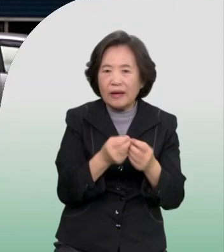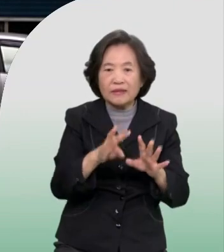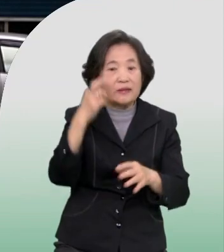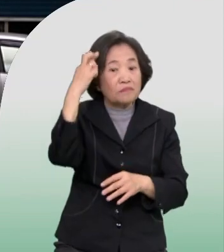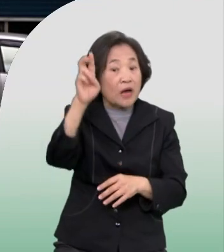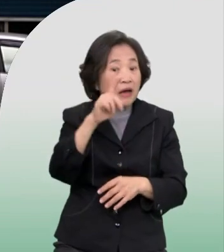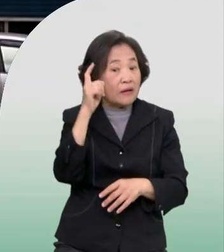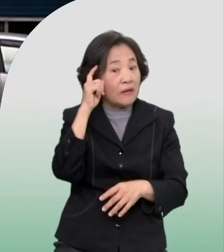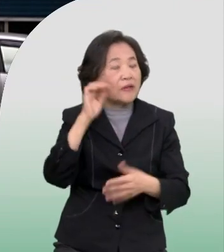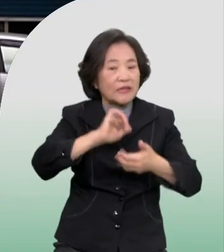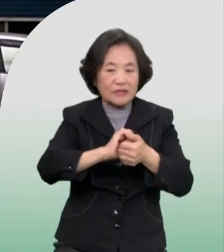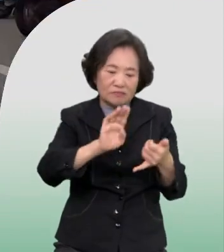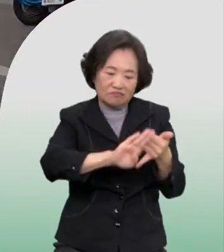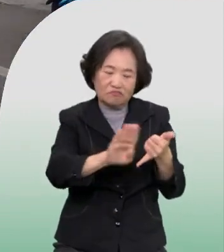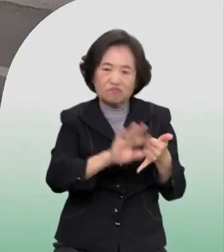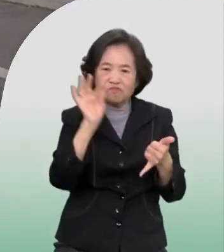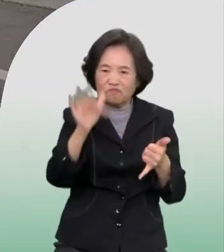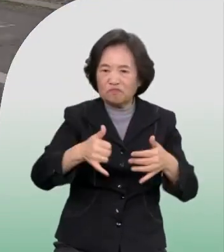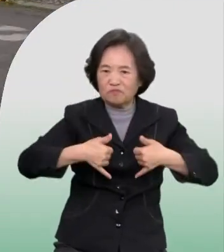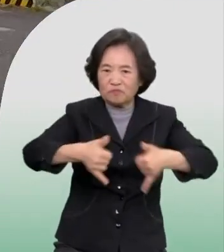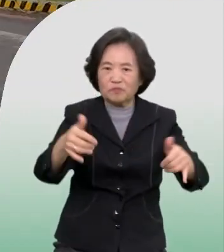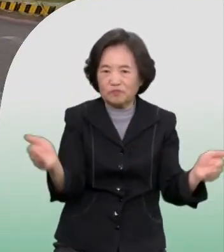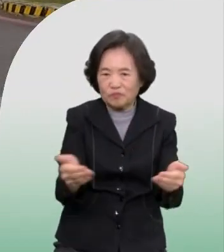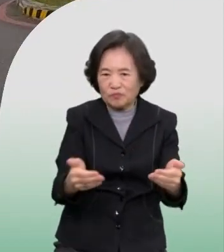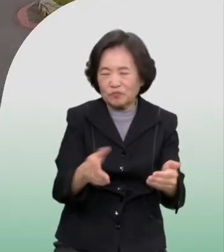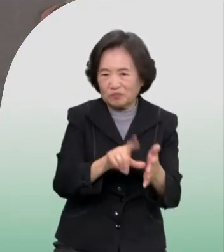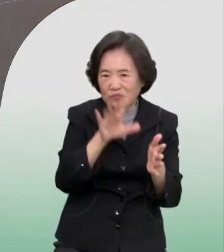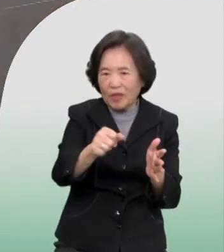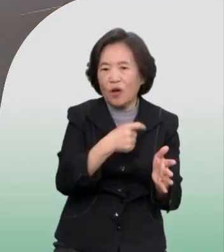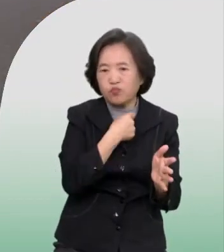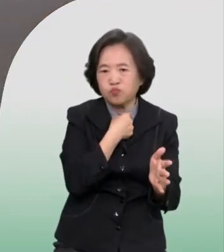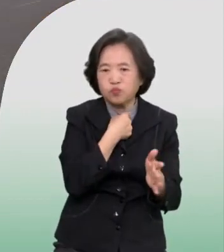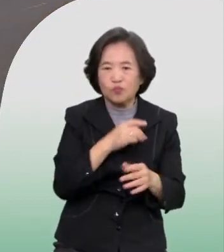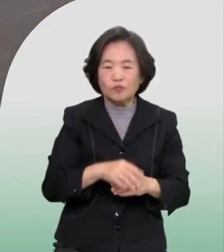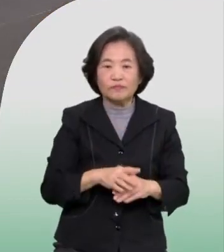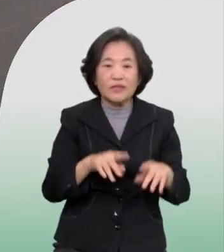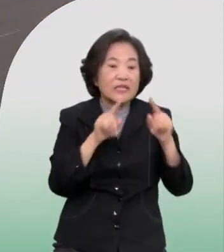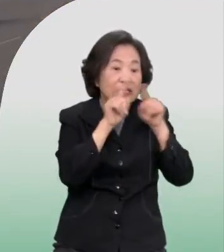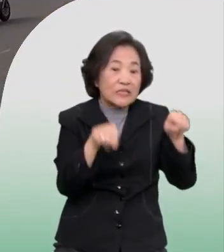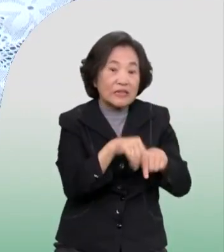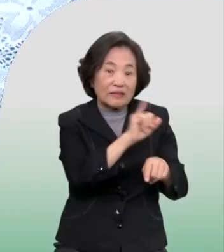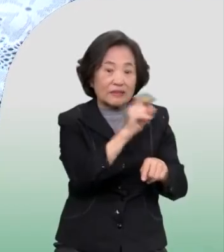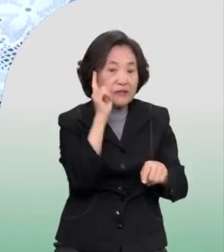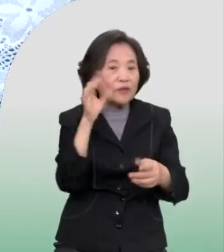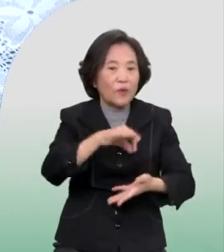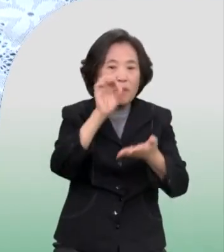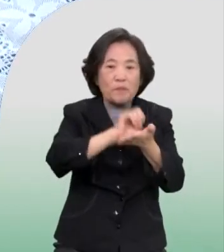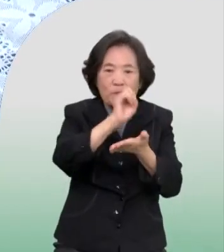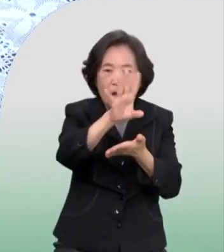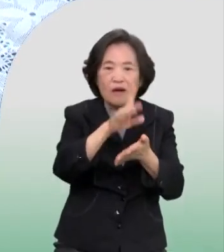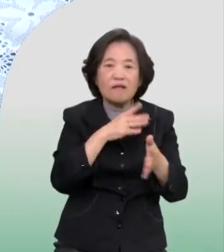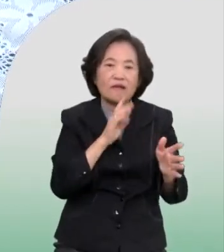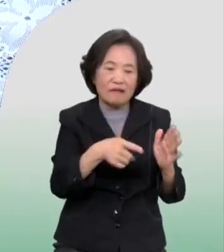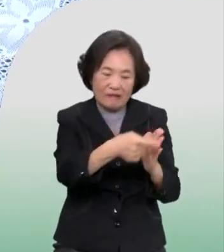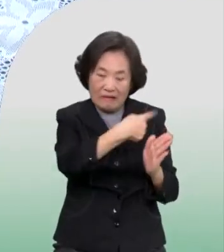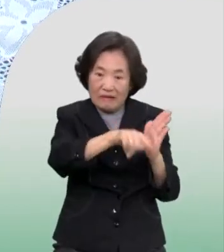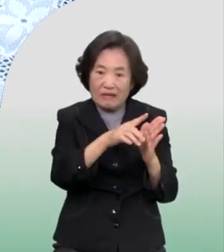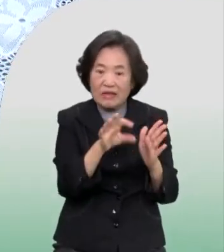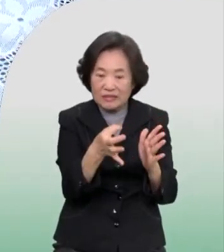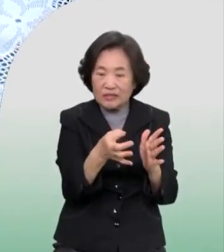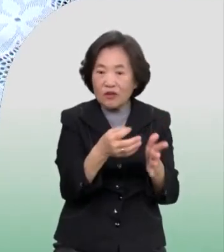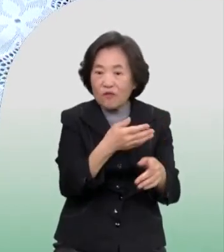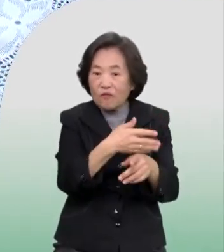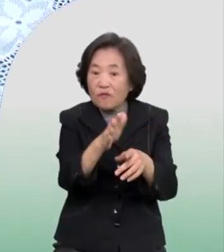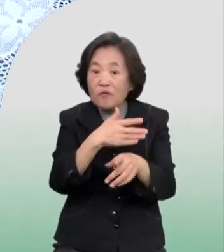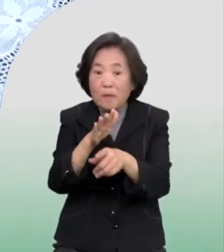献出结账发动快，加加监督规划进度。刘洋界中委会也提出发列南北企业界资